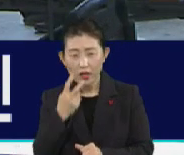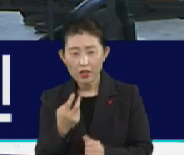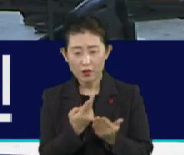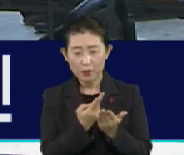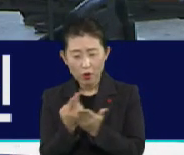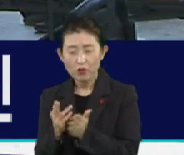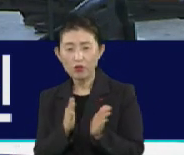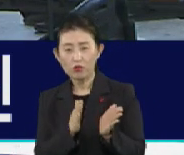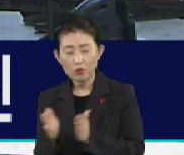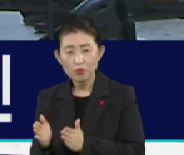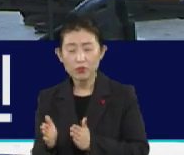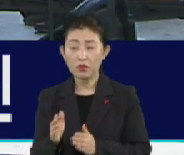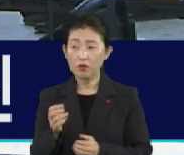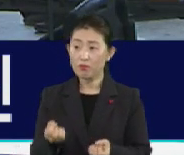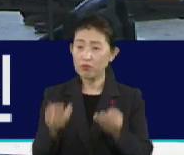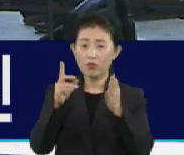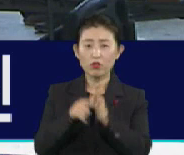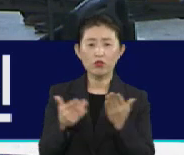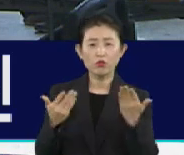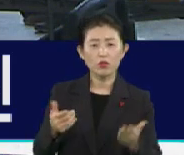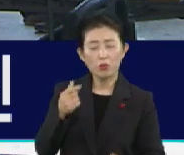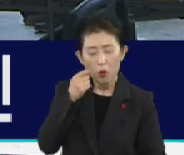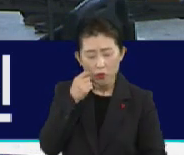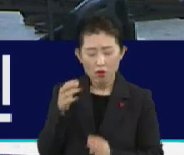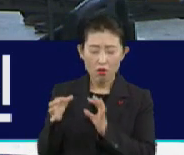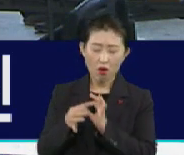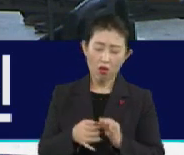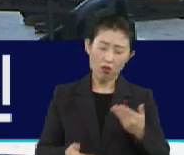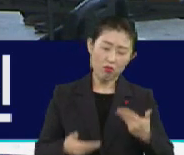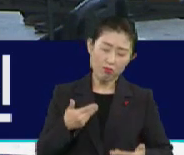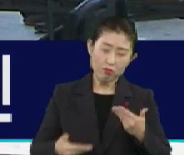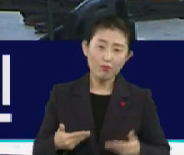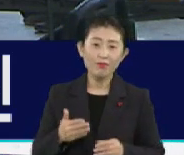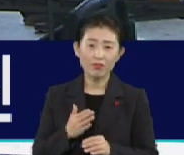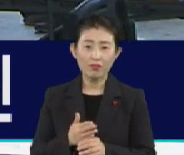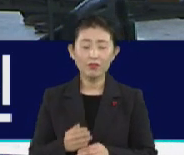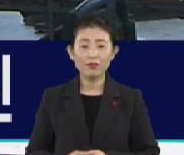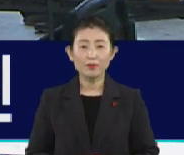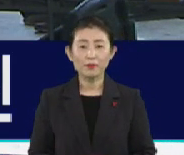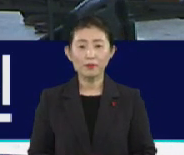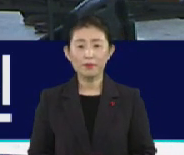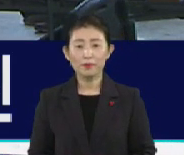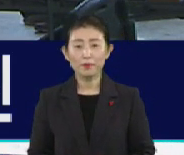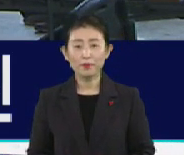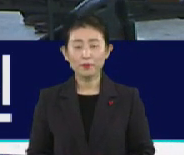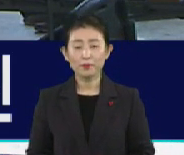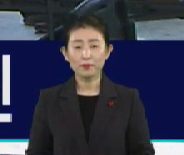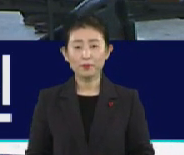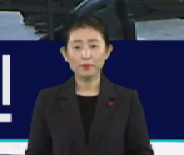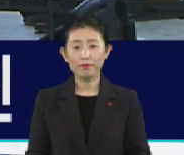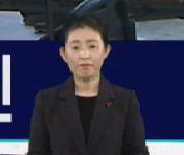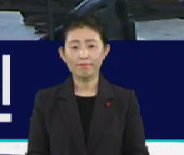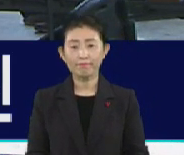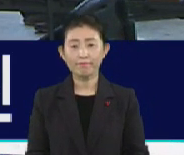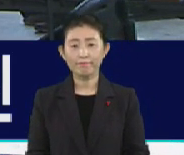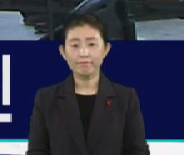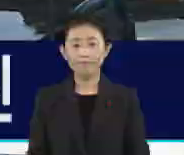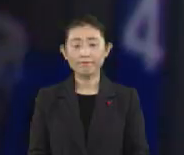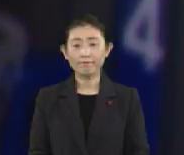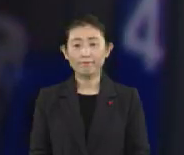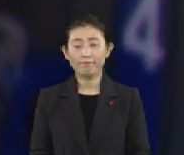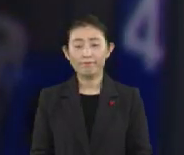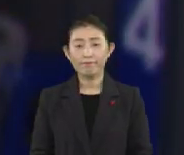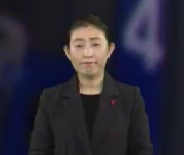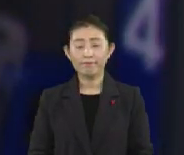마련하느라 명절 연휴는 생각도 못한 채 쉴 틈 없는 하루를 보내고 있습니다. 이수복 기자가 의료진들을 만나고 왔습니다.